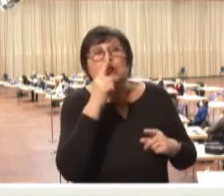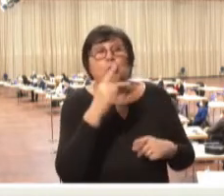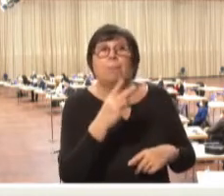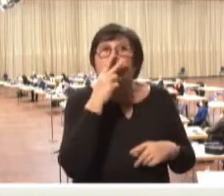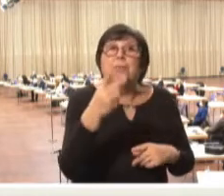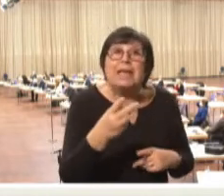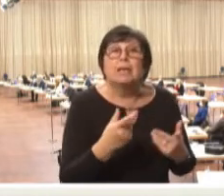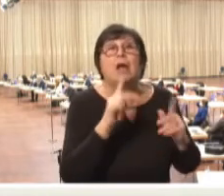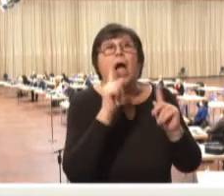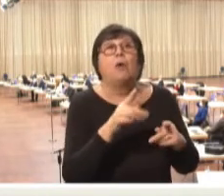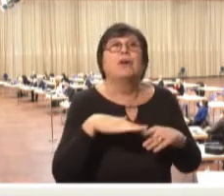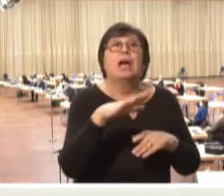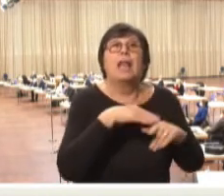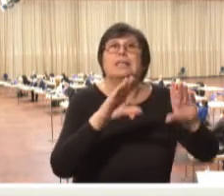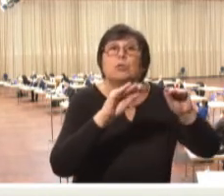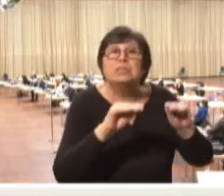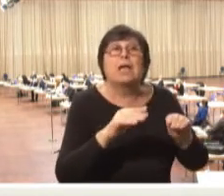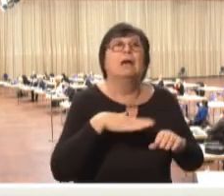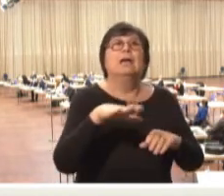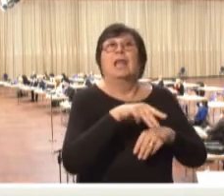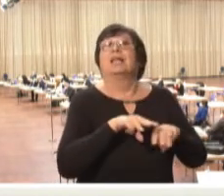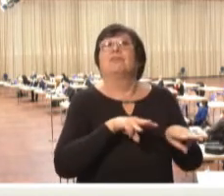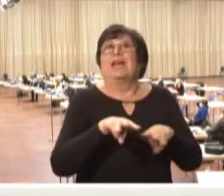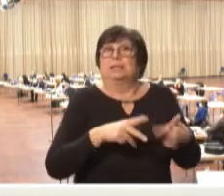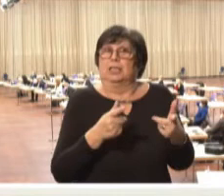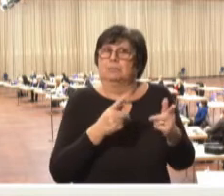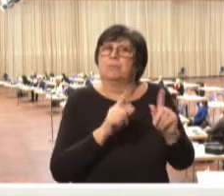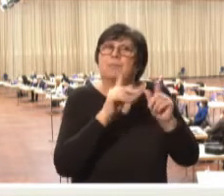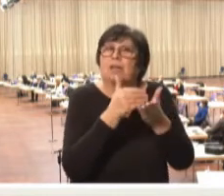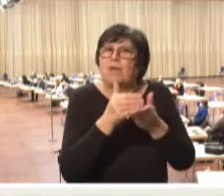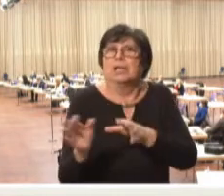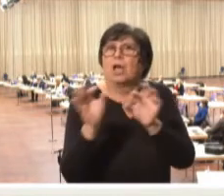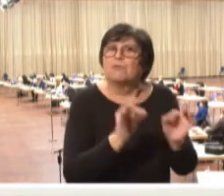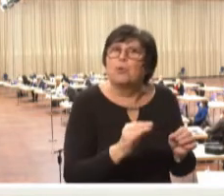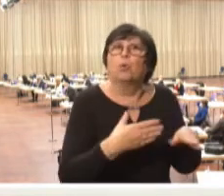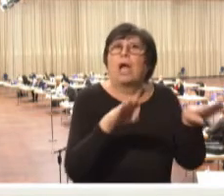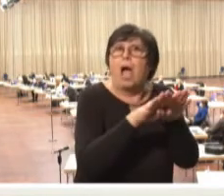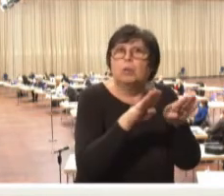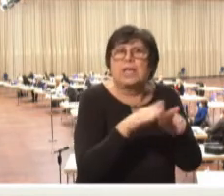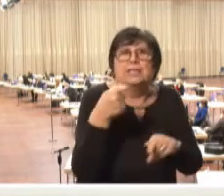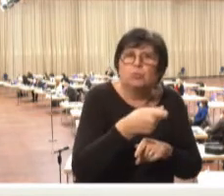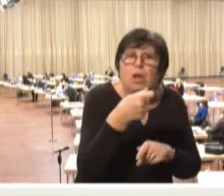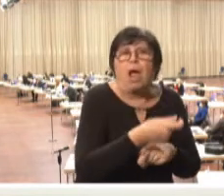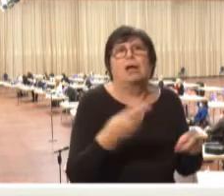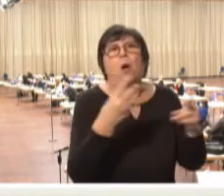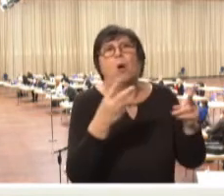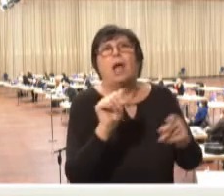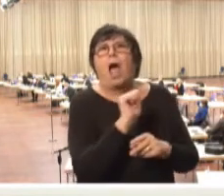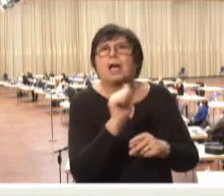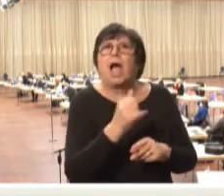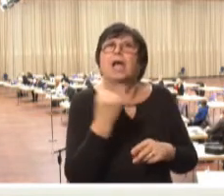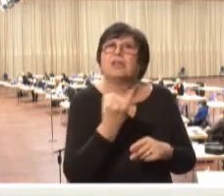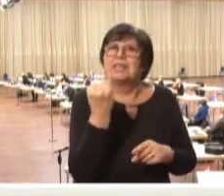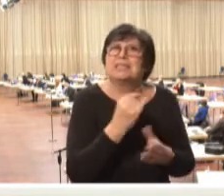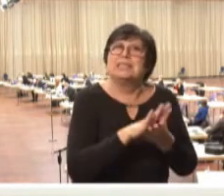beispielsweise auf die Landnutzer, auf die Landwirte, die sich auf eine Weiterführung der Ausgleichszulage oder der Agrarinvestitionsförderung,